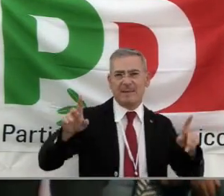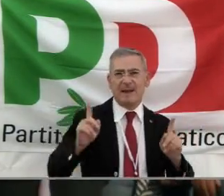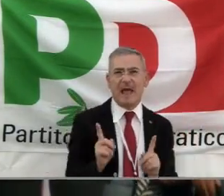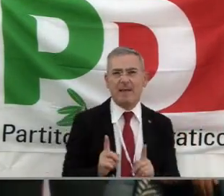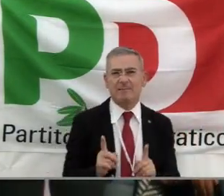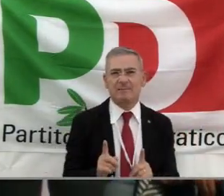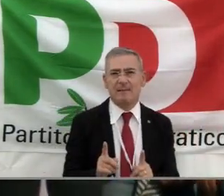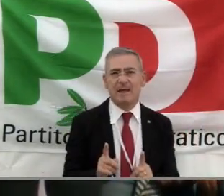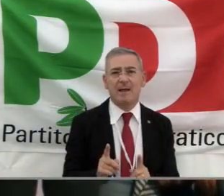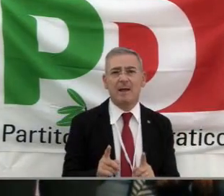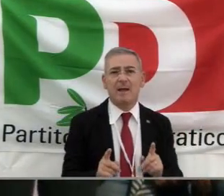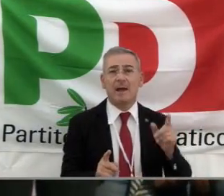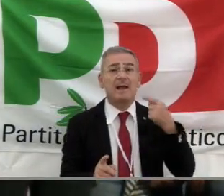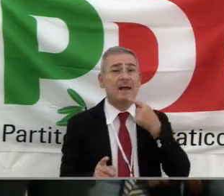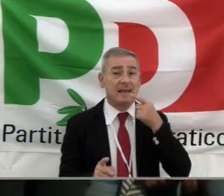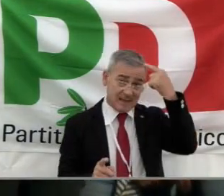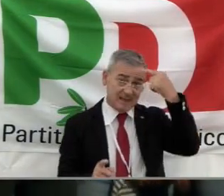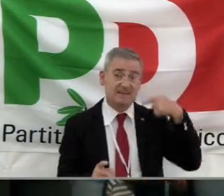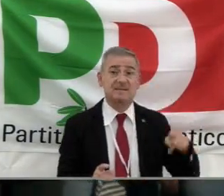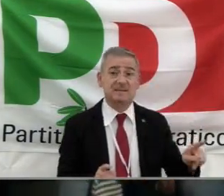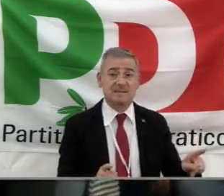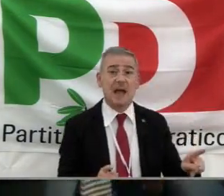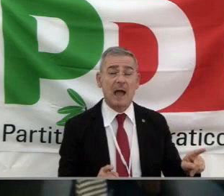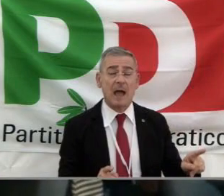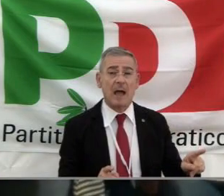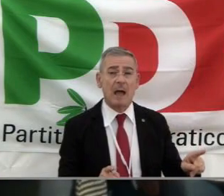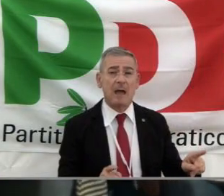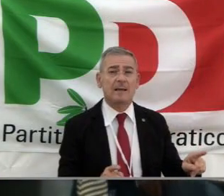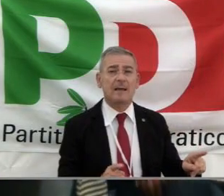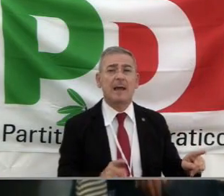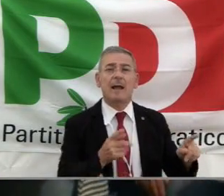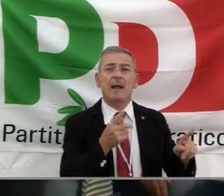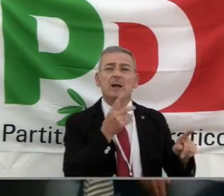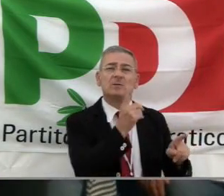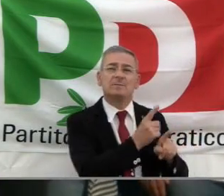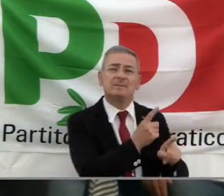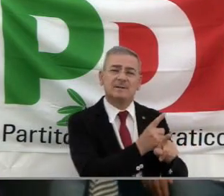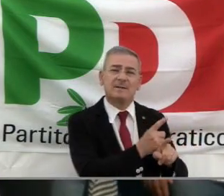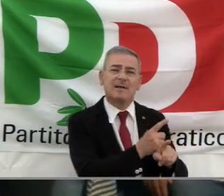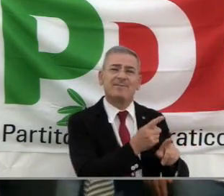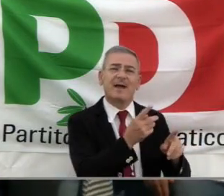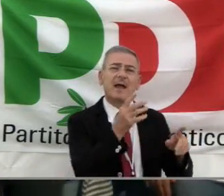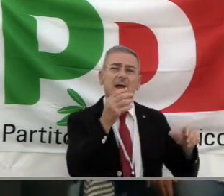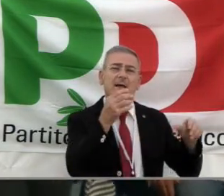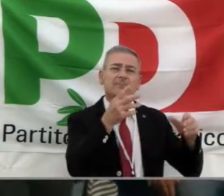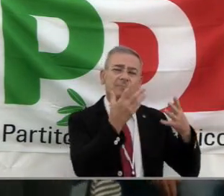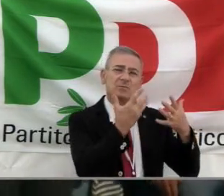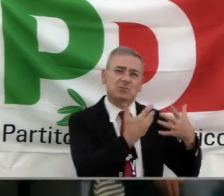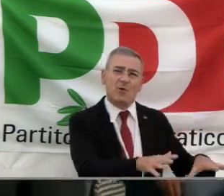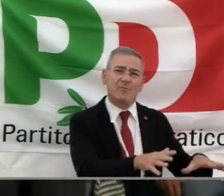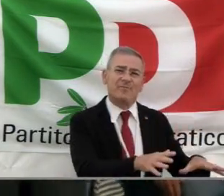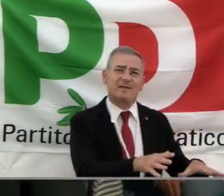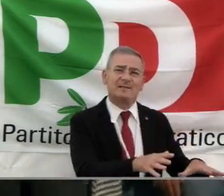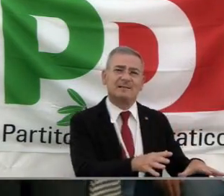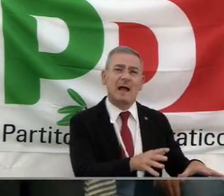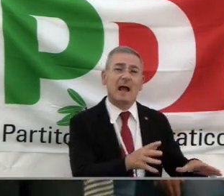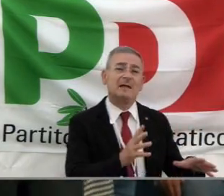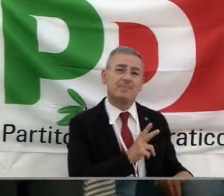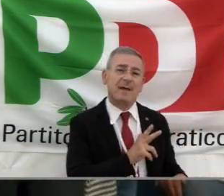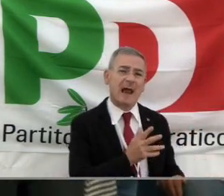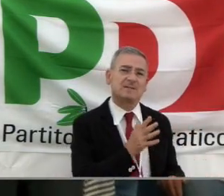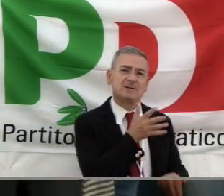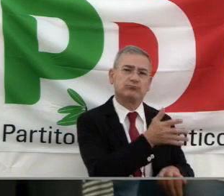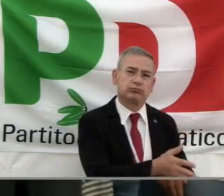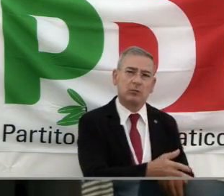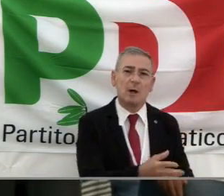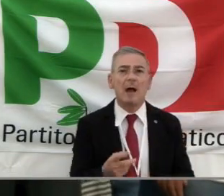tra chi sa che la paura va sconfitta con la speranza e chi sa invece a destra che si può alimentare